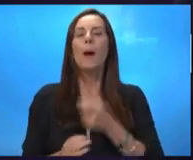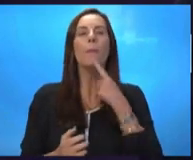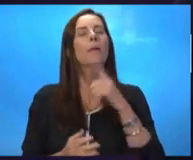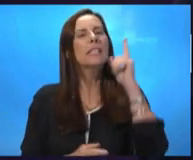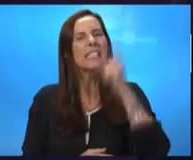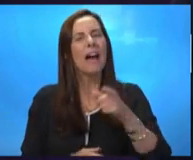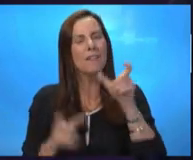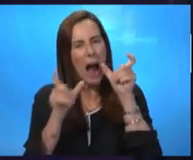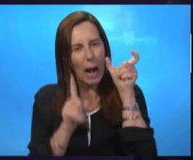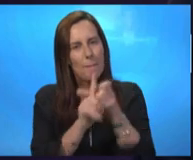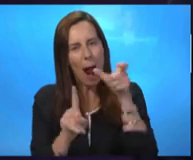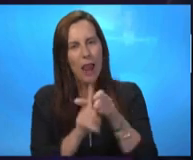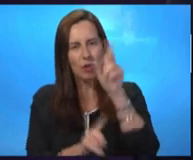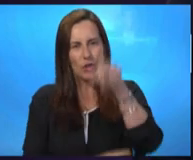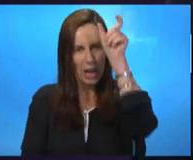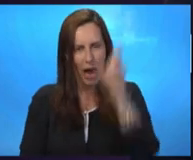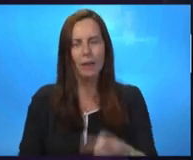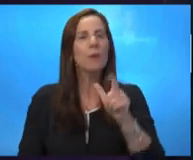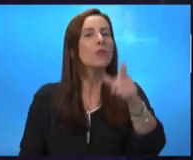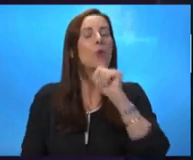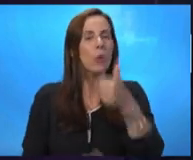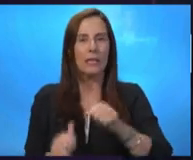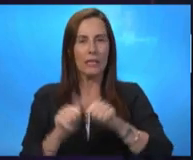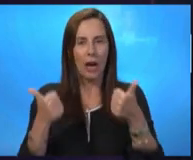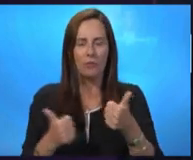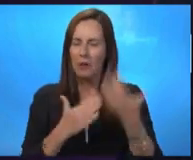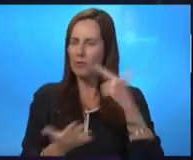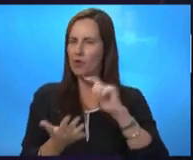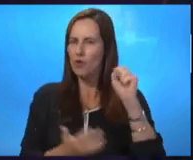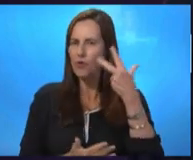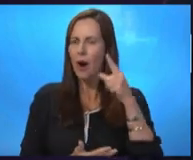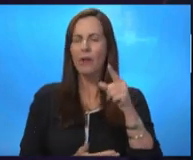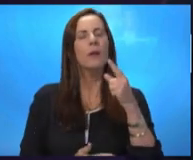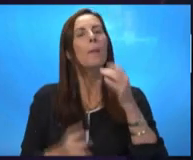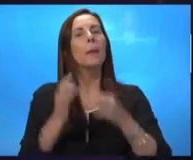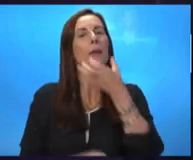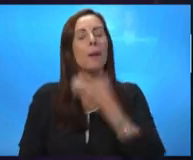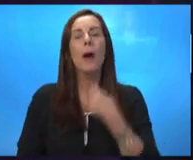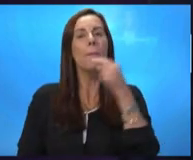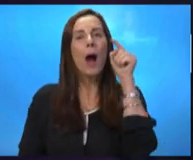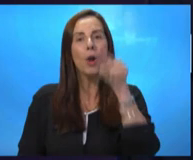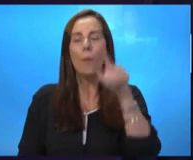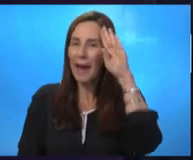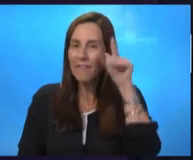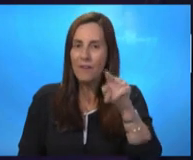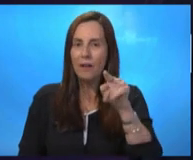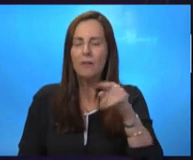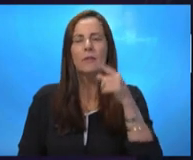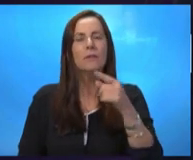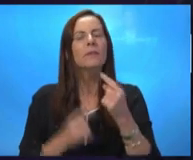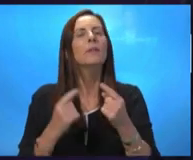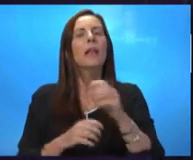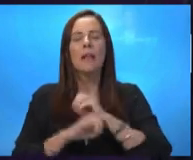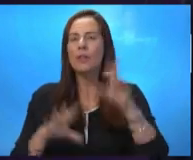ההגבלה הרבים שהוטלו עליו בשל סרבנותו. לפני כ3 שבועות הטיל בית הדין הרבני האזורי בחיפה היתר חריג לפרסם את